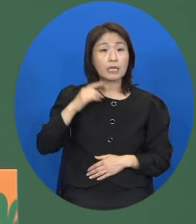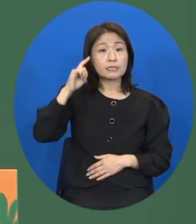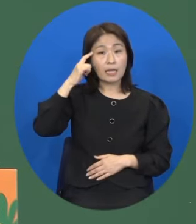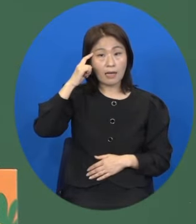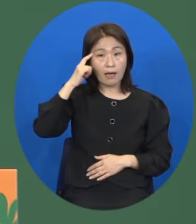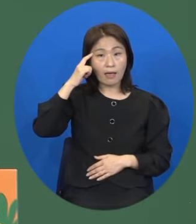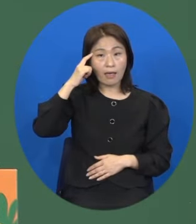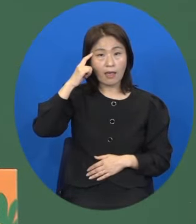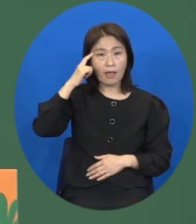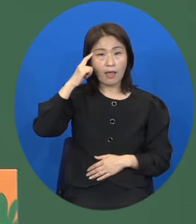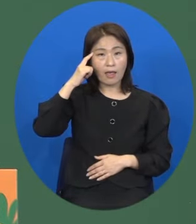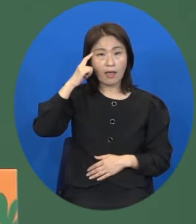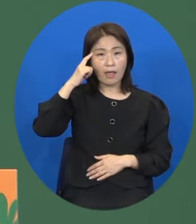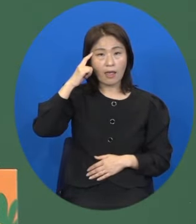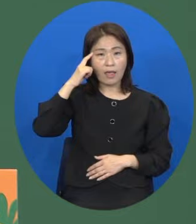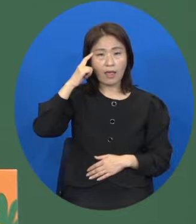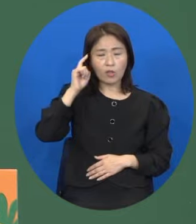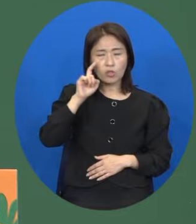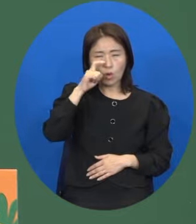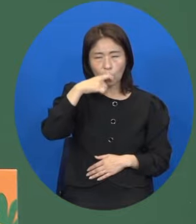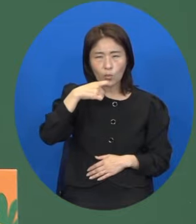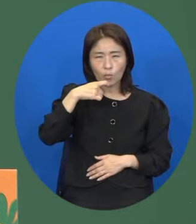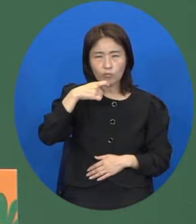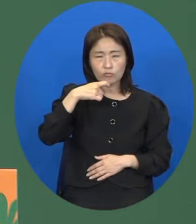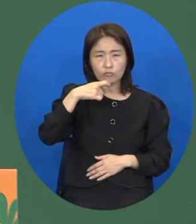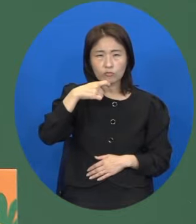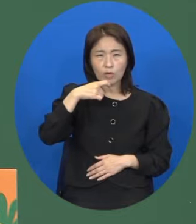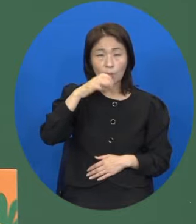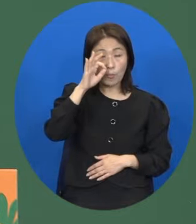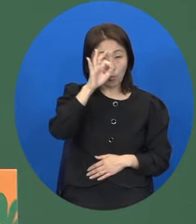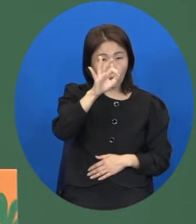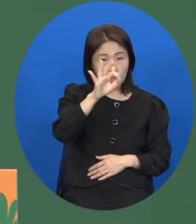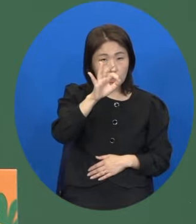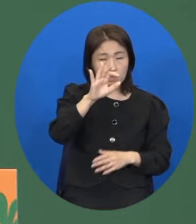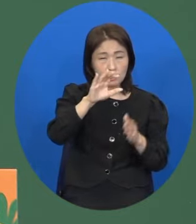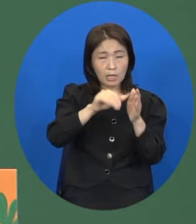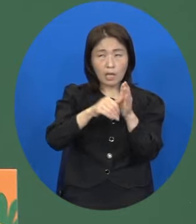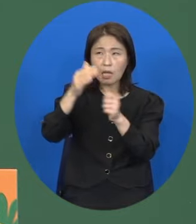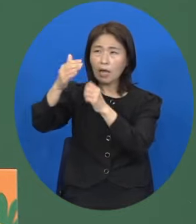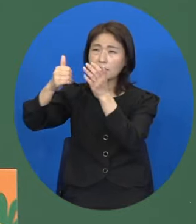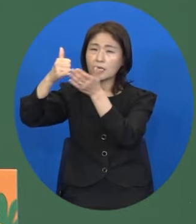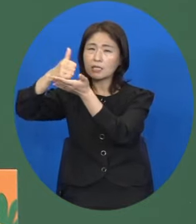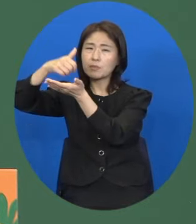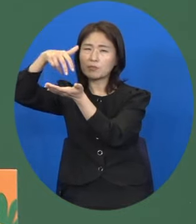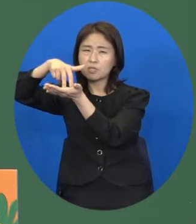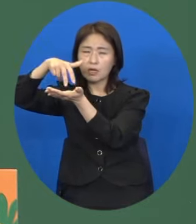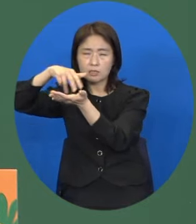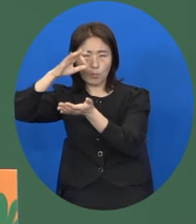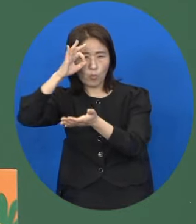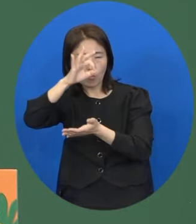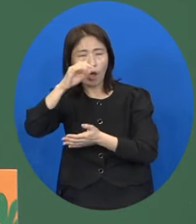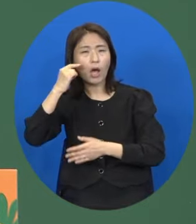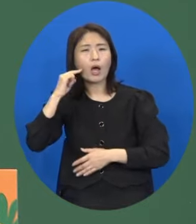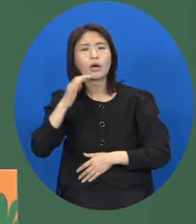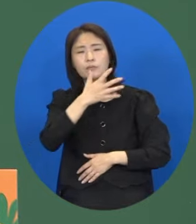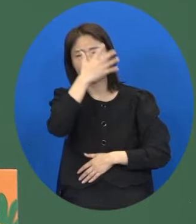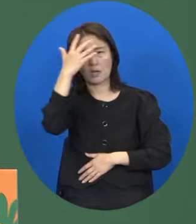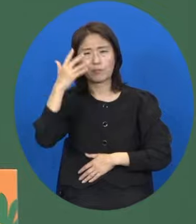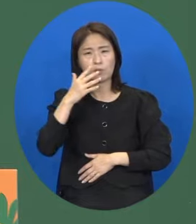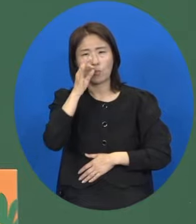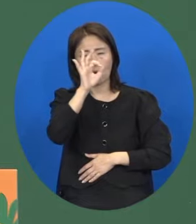추해 보이는 것이 하나님 눈에 아름답답니다. 타자를 향해 나의